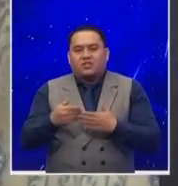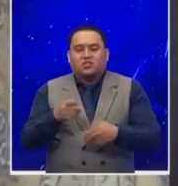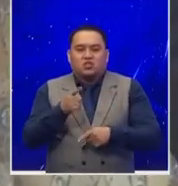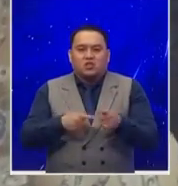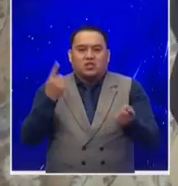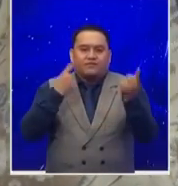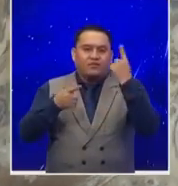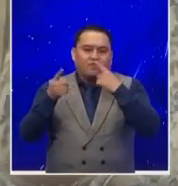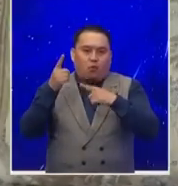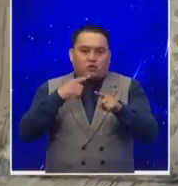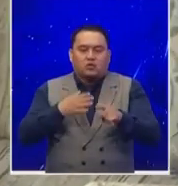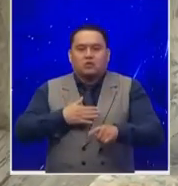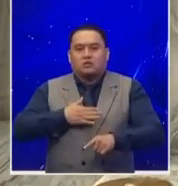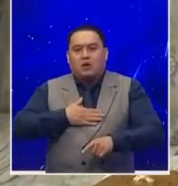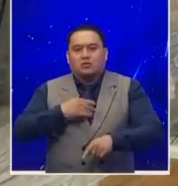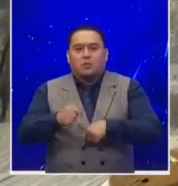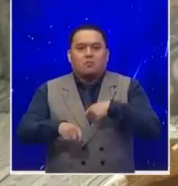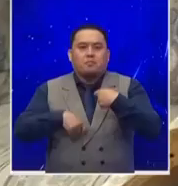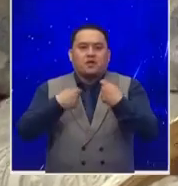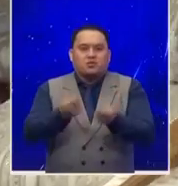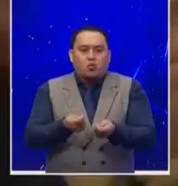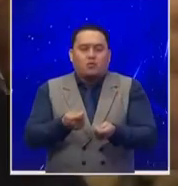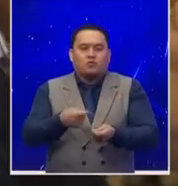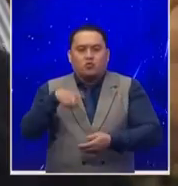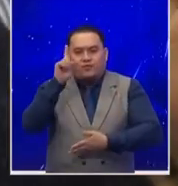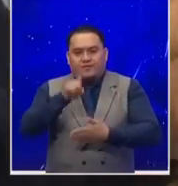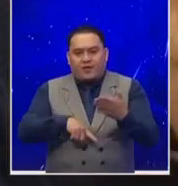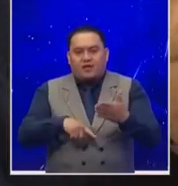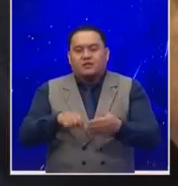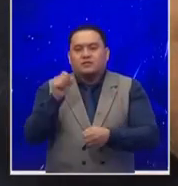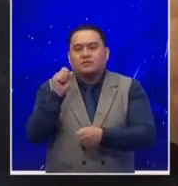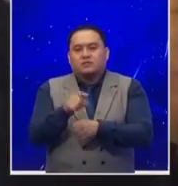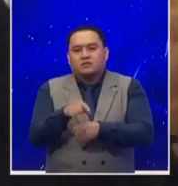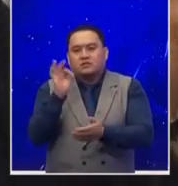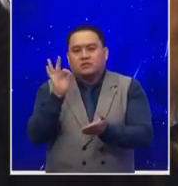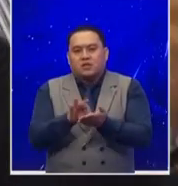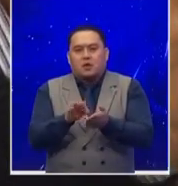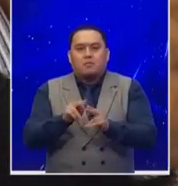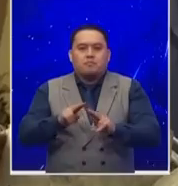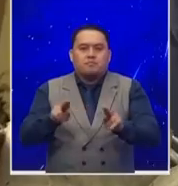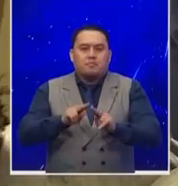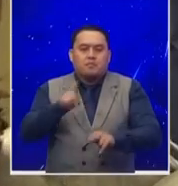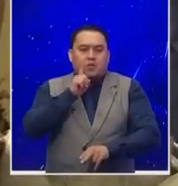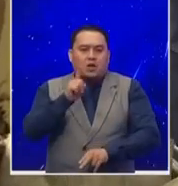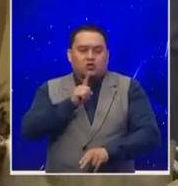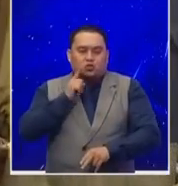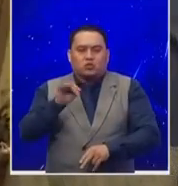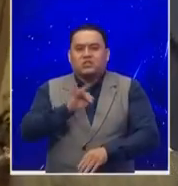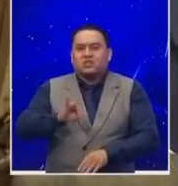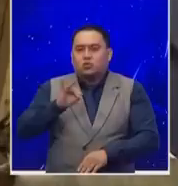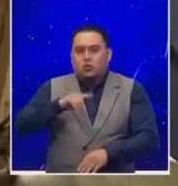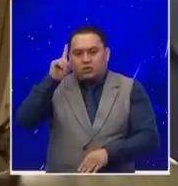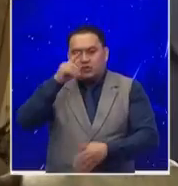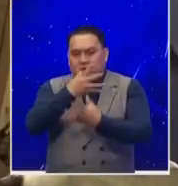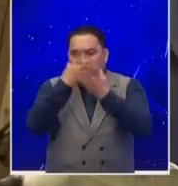частью творчества. Наш герой, потомственный ремесленник, уверен, что одна из его задач – это приобщить молодежь к казахской культуре и истории. Они не